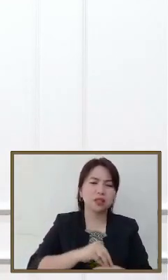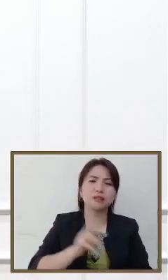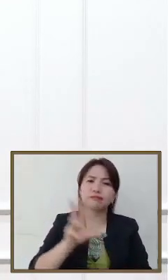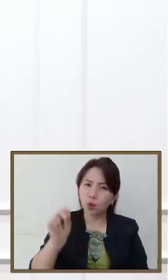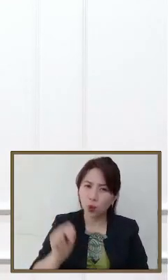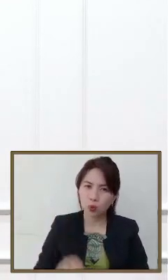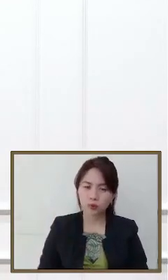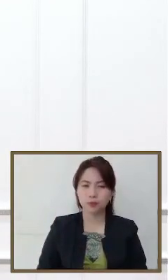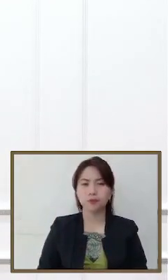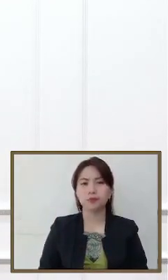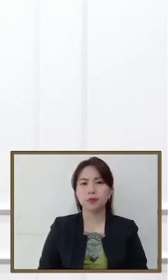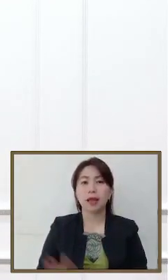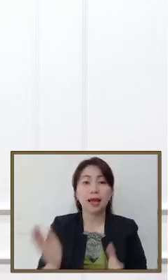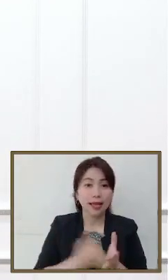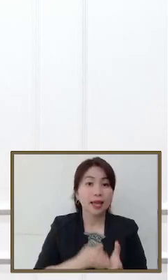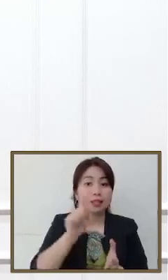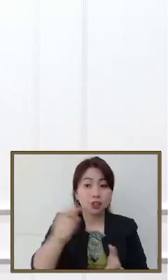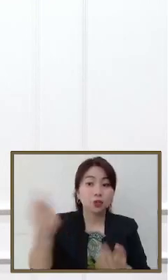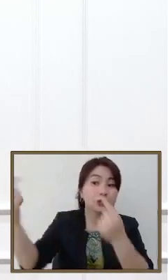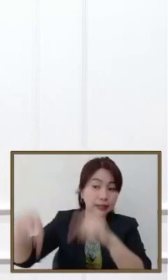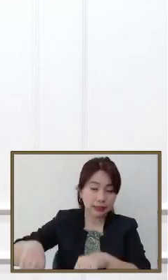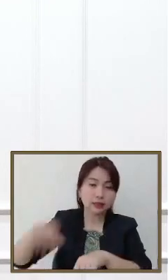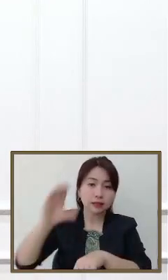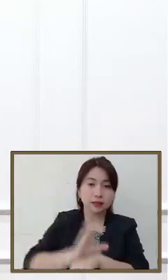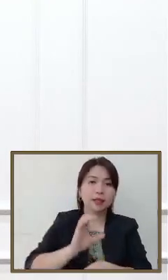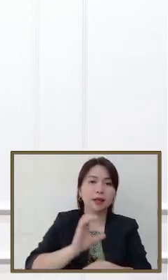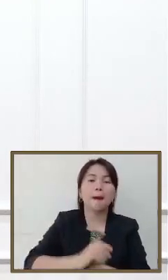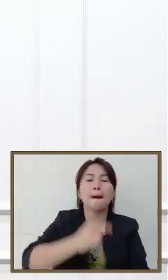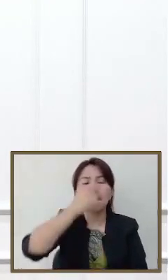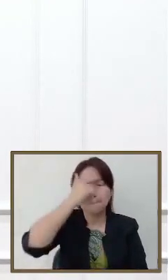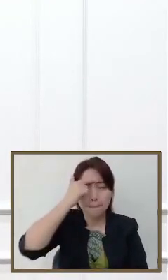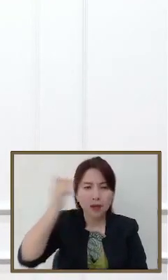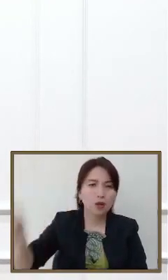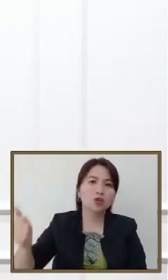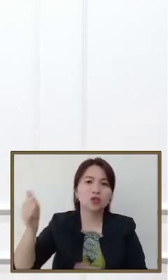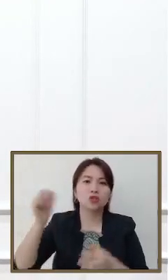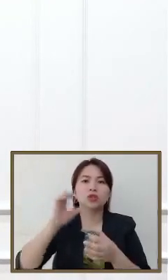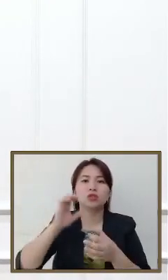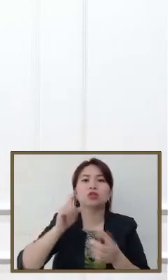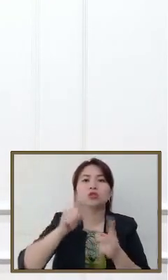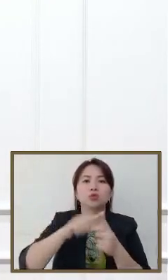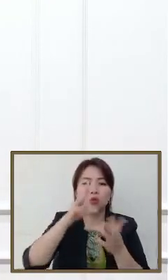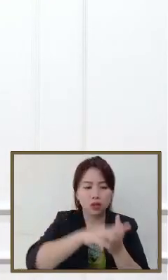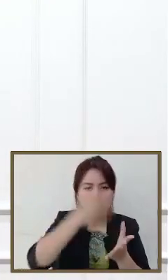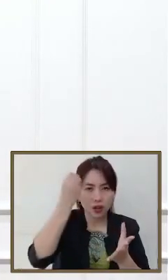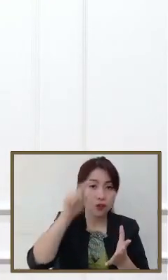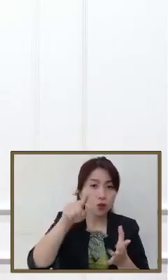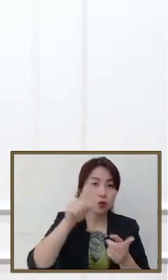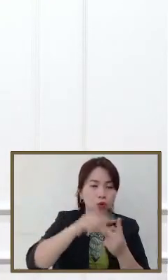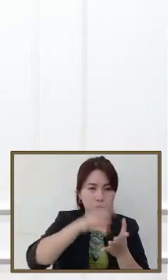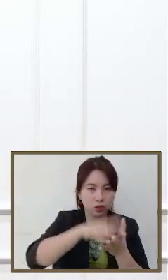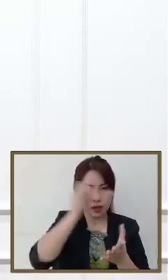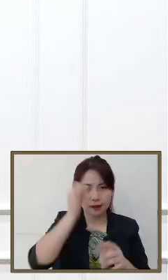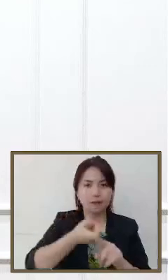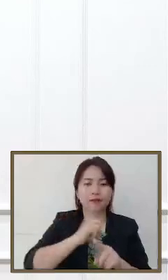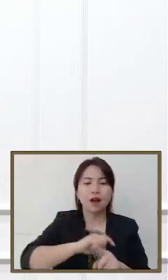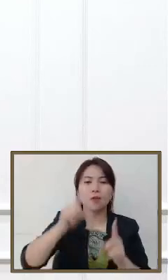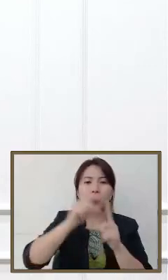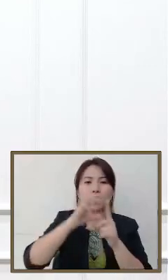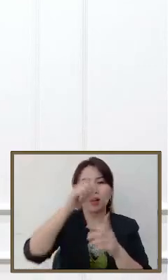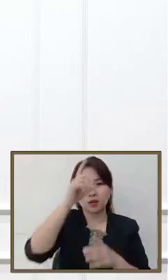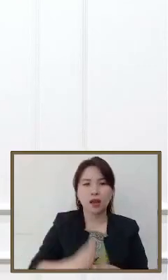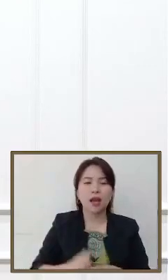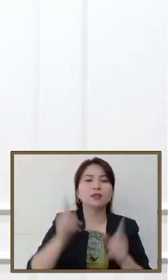people Pumupunta ka sa church Primal primarily to learn from the word of God to know